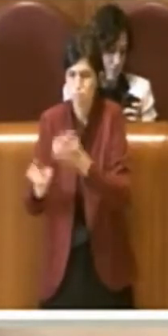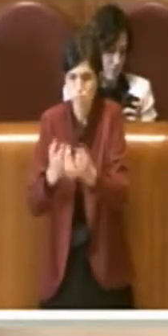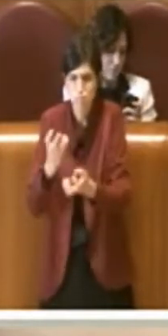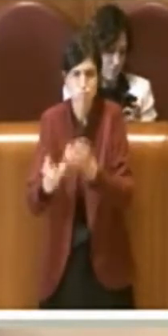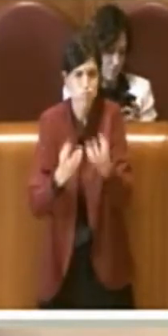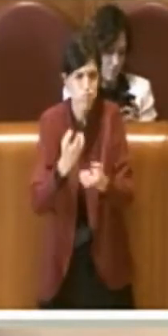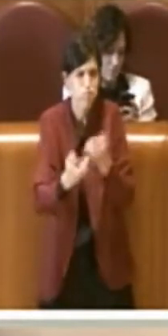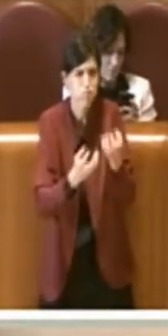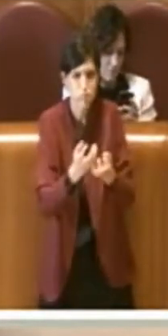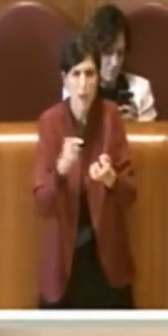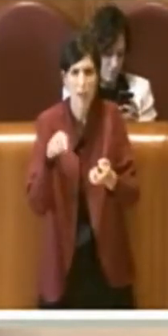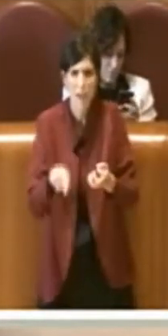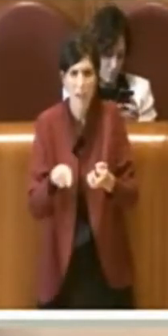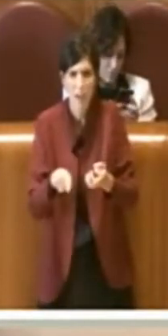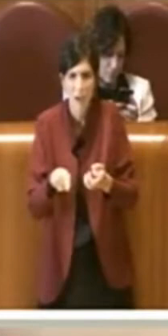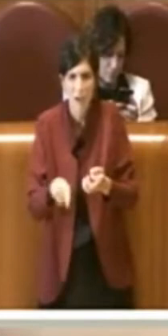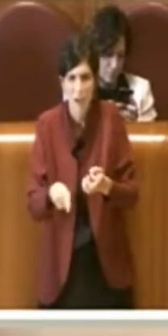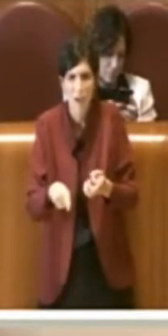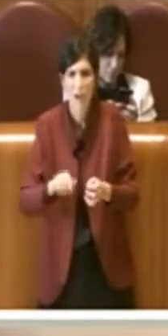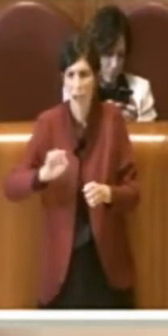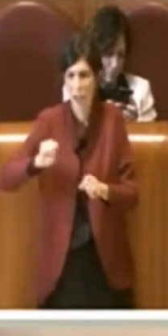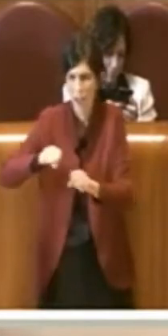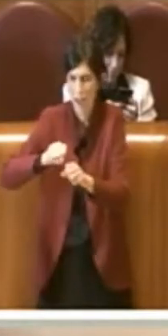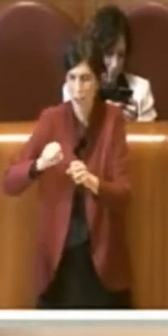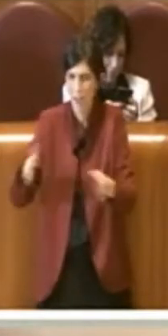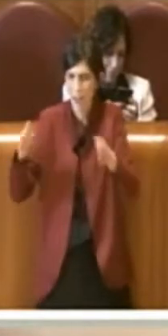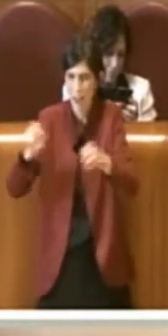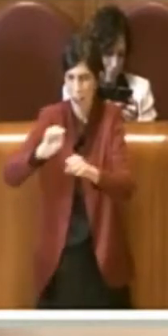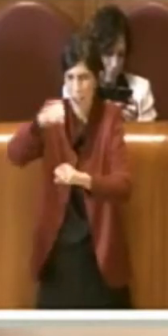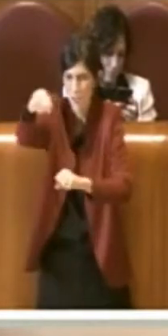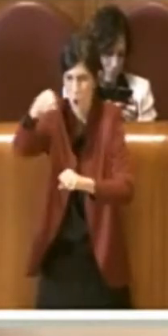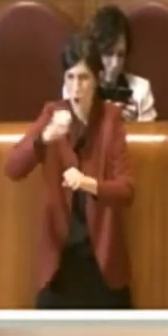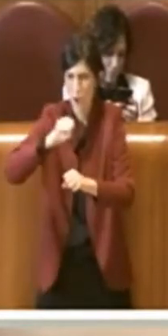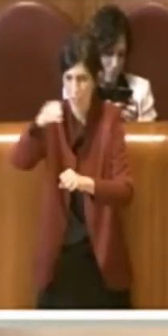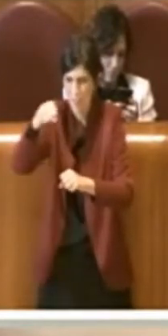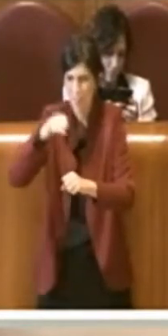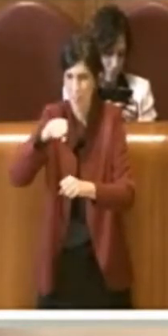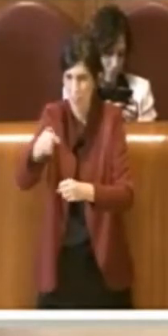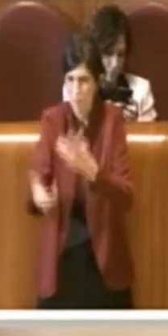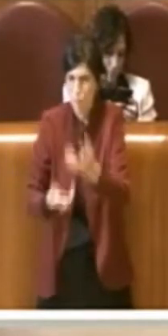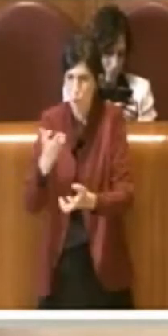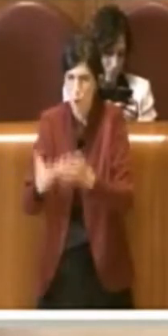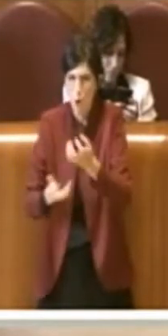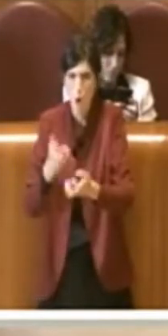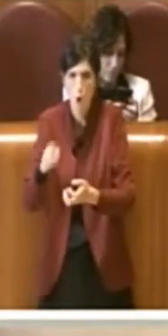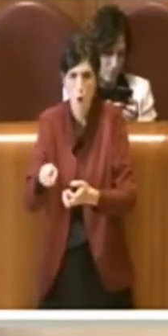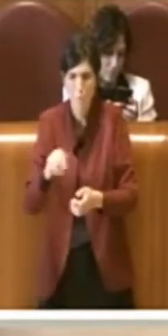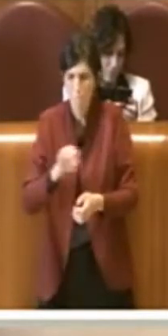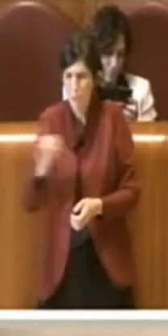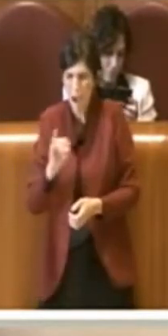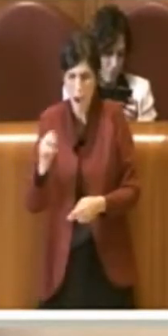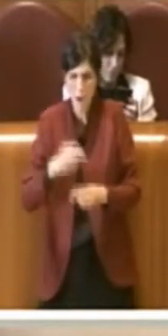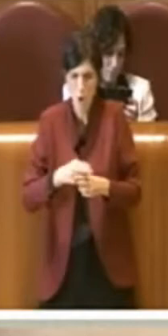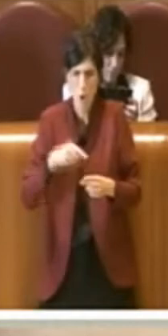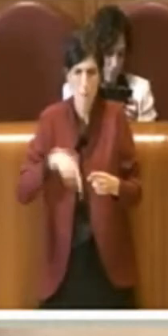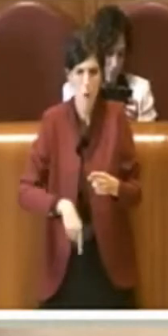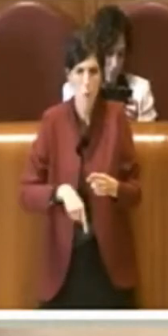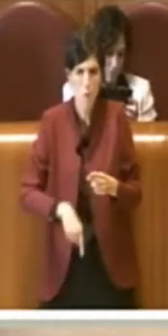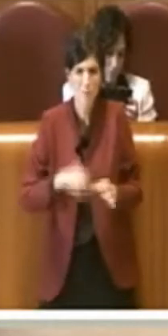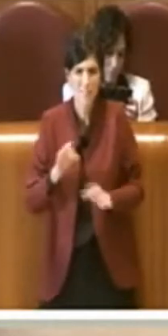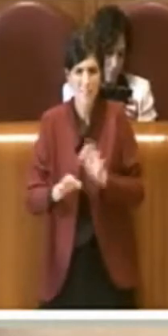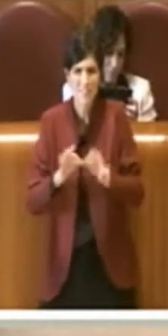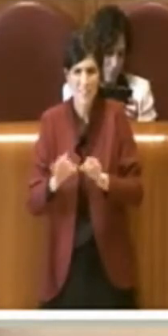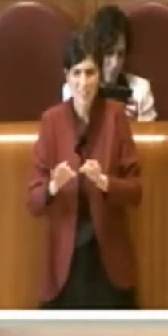registrato negli anni precedenti, per cui ci sono degli interessi illegali molto forti che